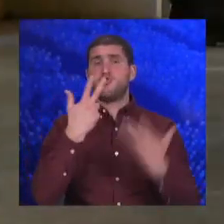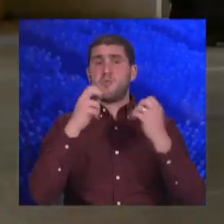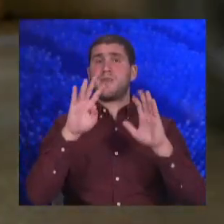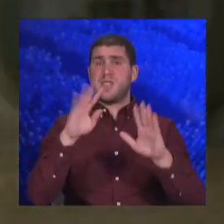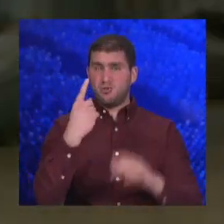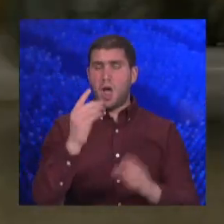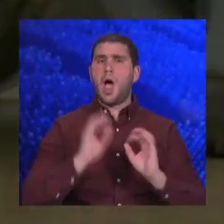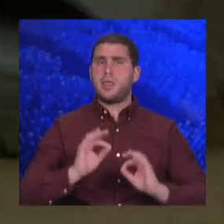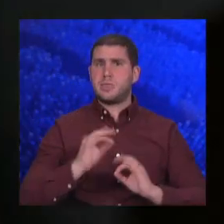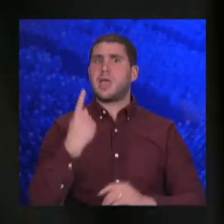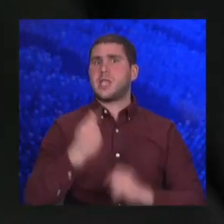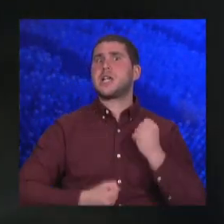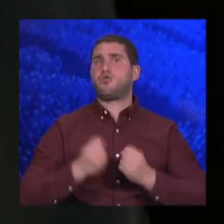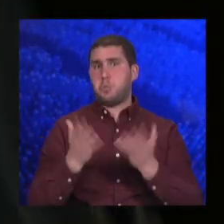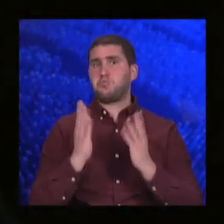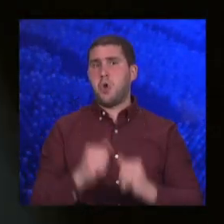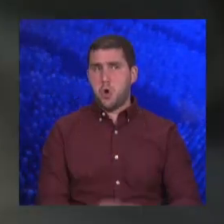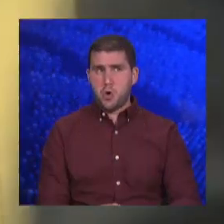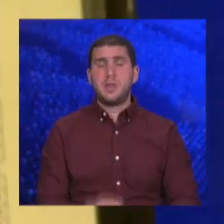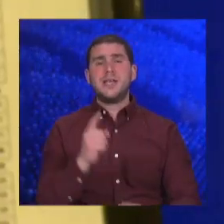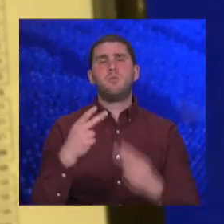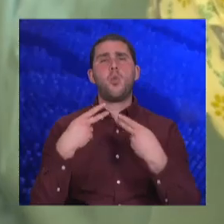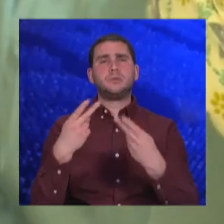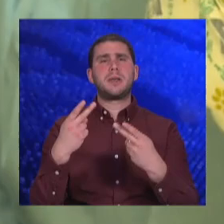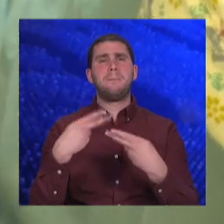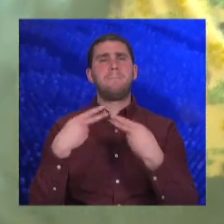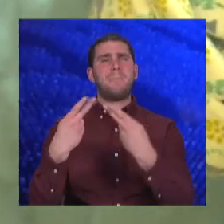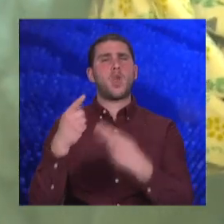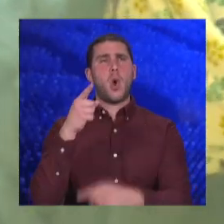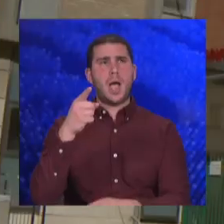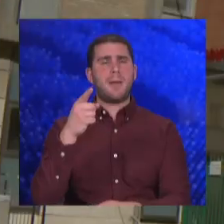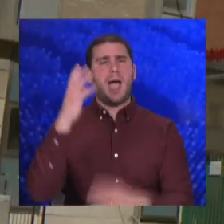עדיין מוגדר קשה מאוד, ואם הוא אושפזת בבית החולים, עד עשה אין קרם.